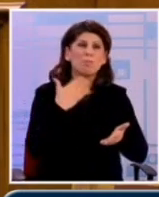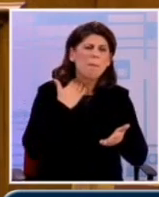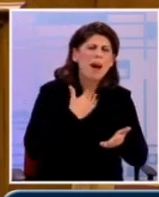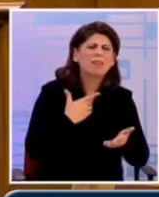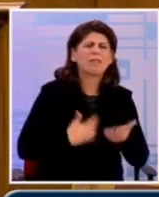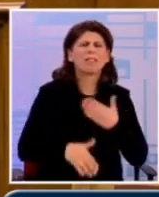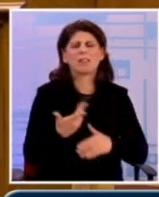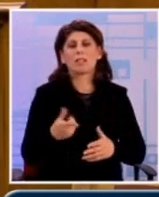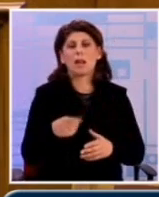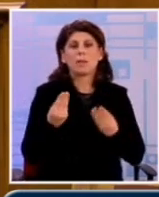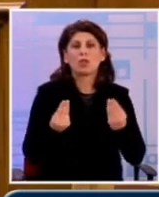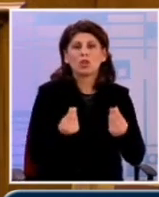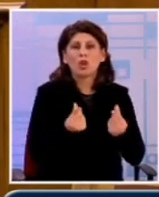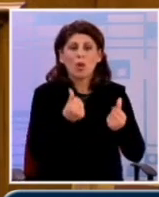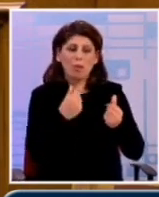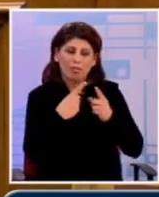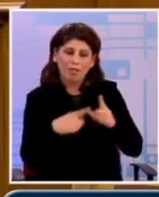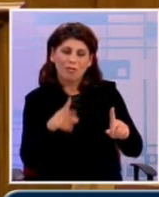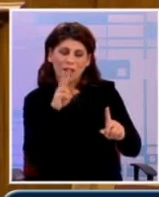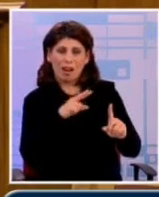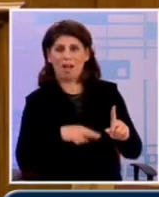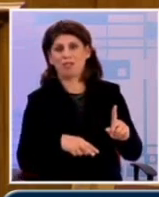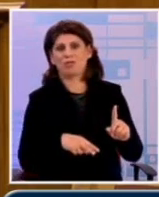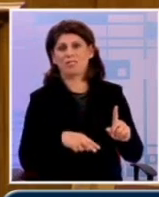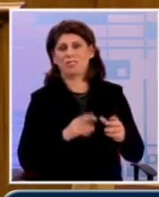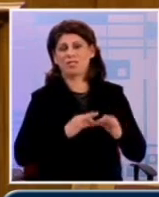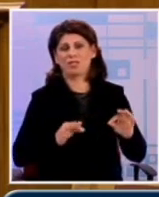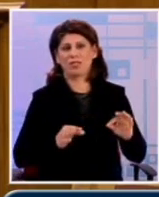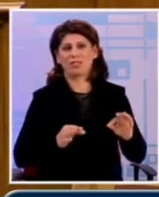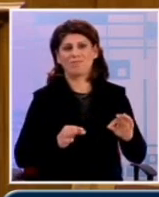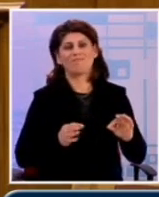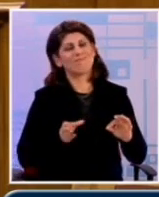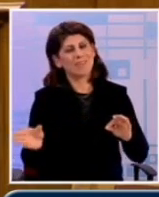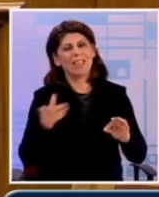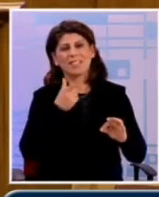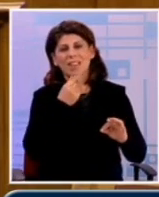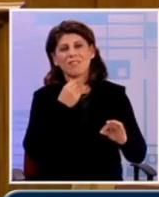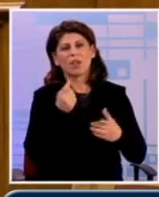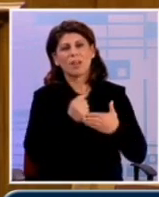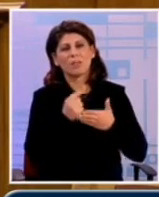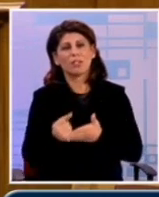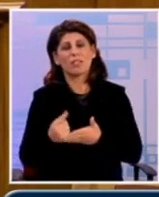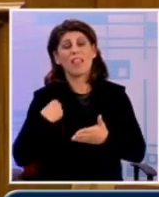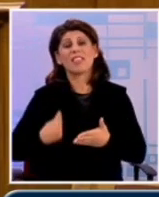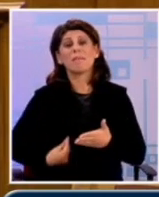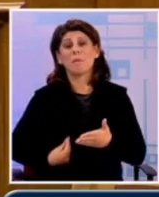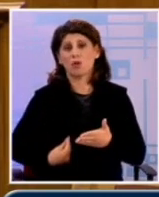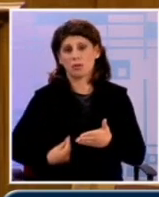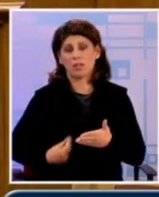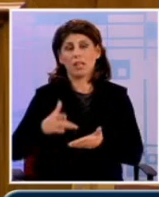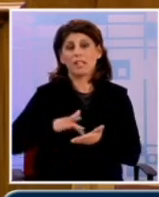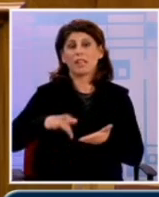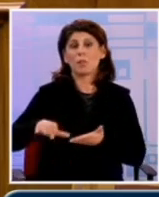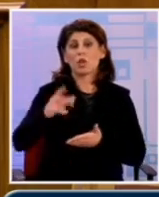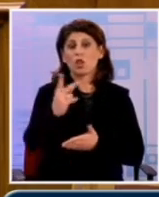διαφορετικό τρόπο ανάγνωσης της ιστορίας, προσφεύγουν σε εύκολες χρηματοδοτήσεις δήμων και